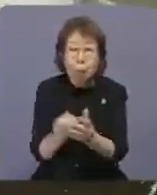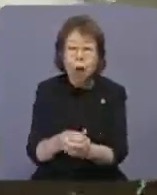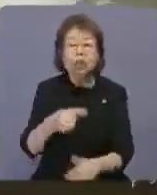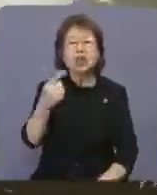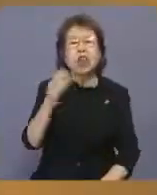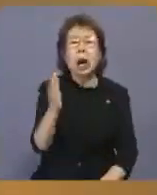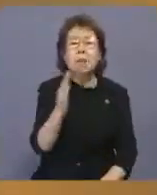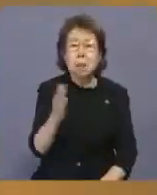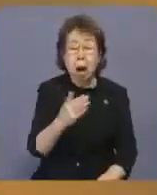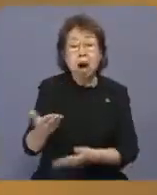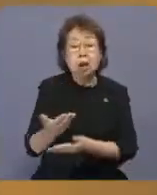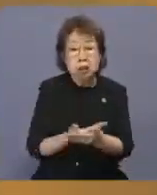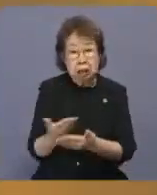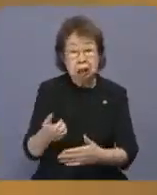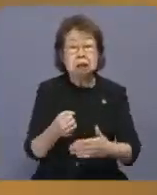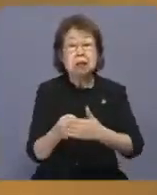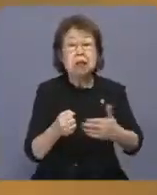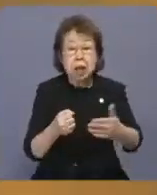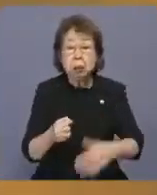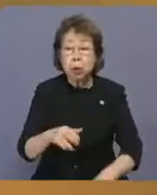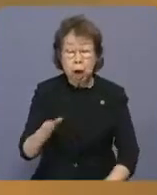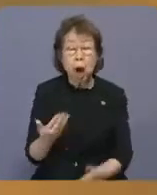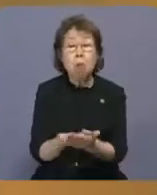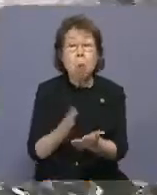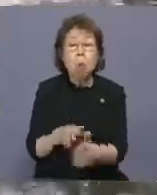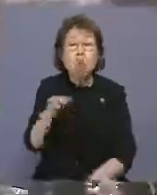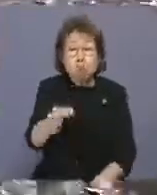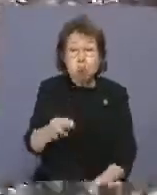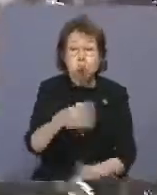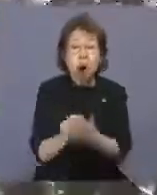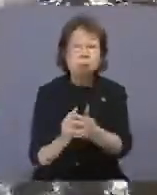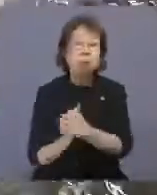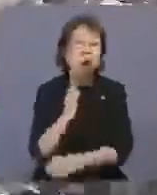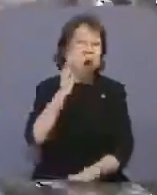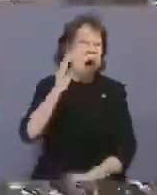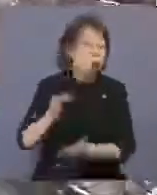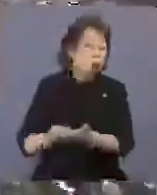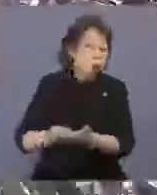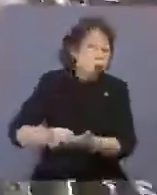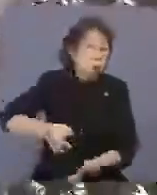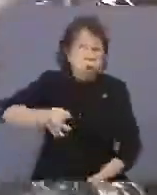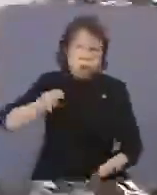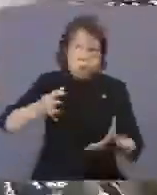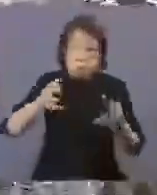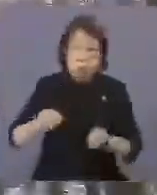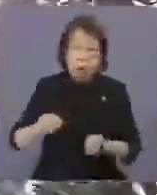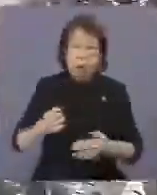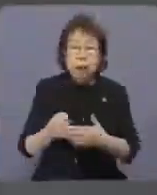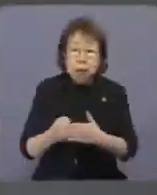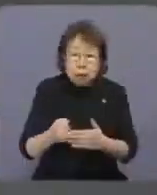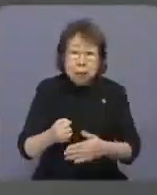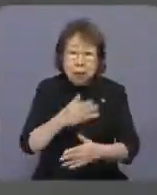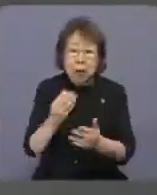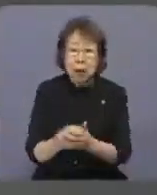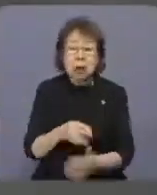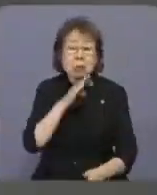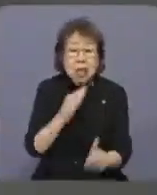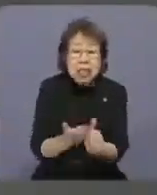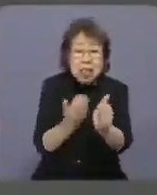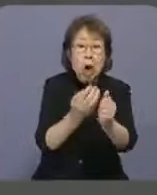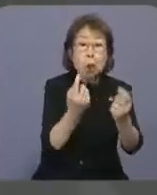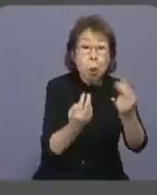1,000원 안팎에서 거래된다는 점에서 복구 비용이 턱없이 많은 겁니다. 이 단가면 기르는